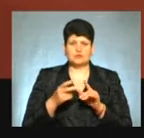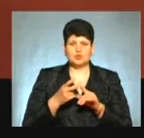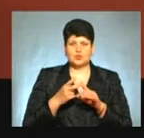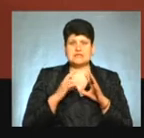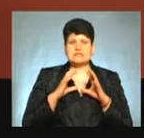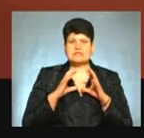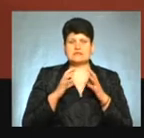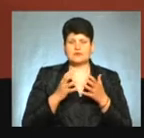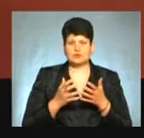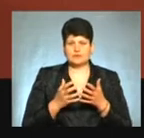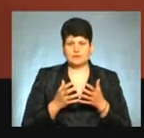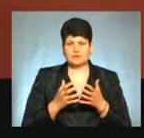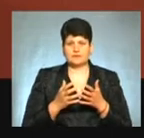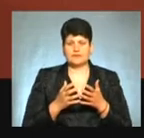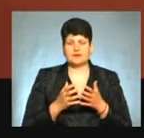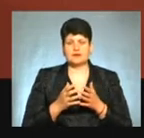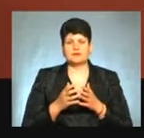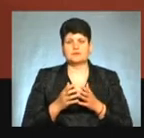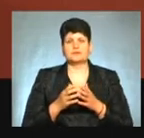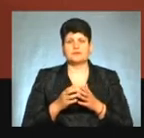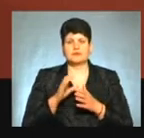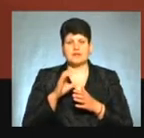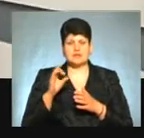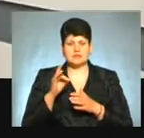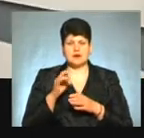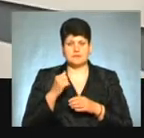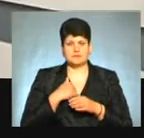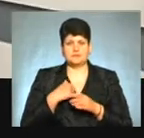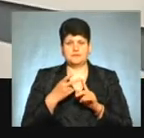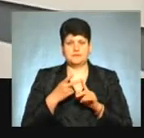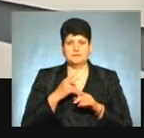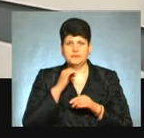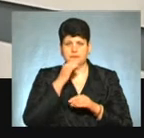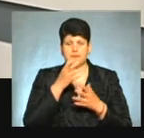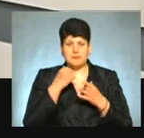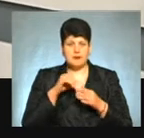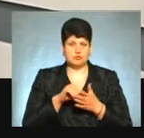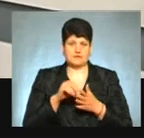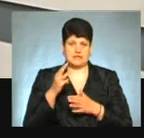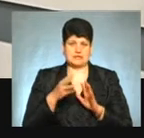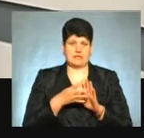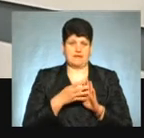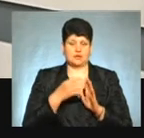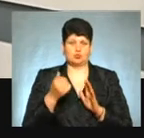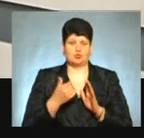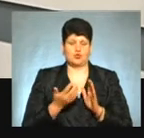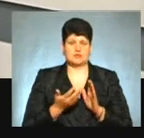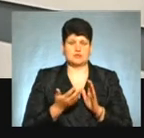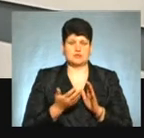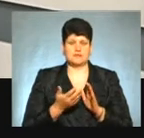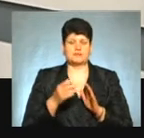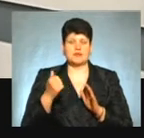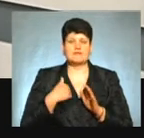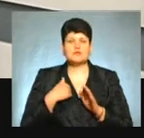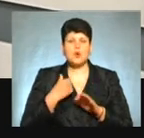Другій світовій на стороні радянської армії. Мій другий дідусь брав участь в 39-му році, був мобілізований військо